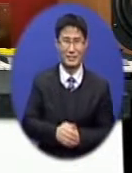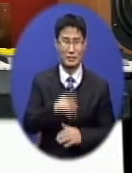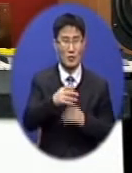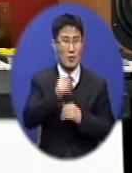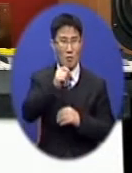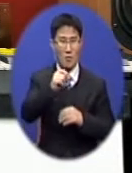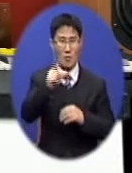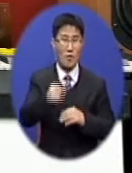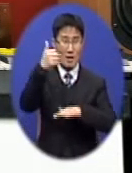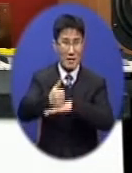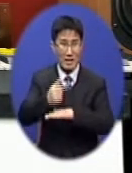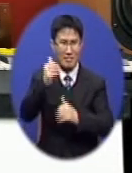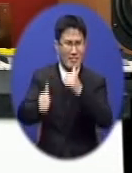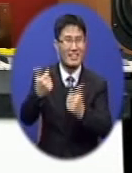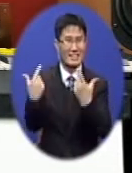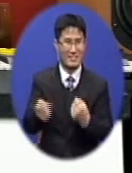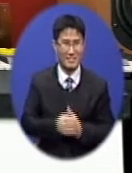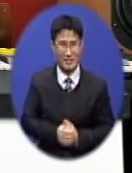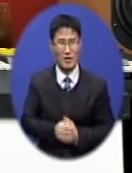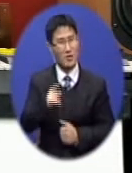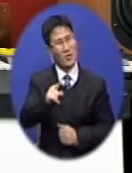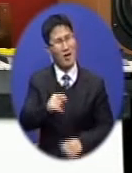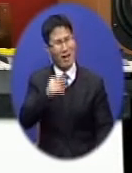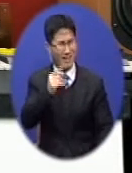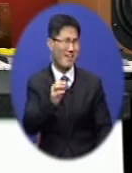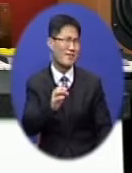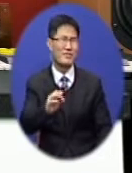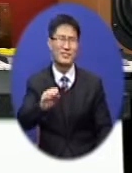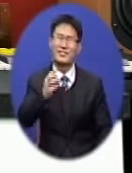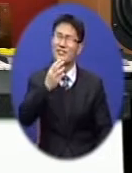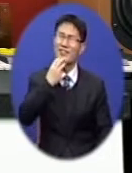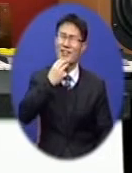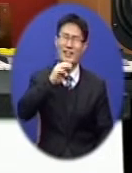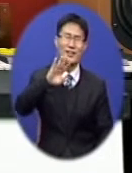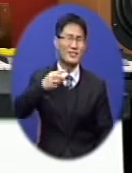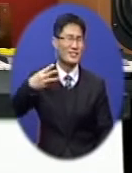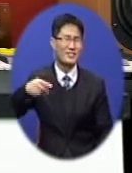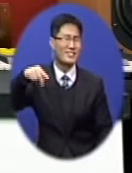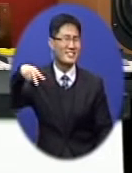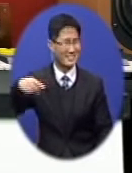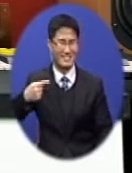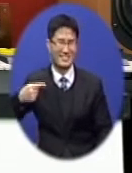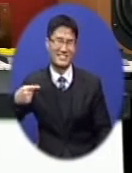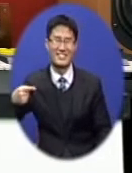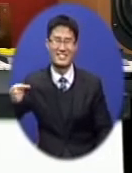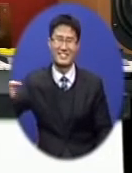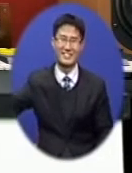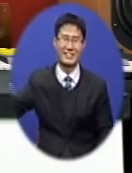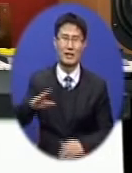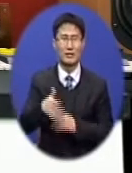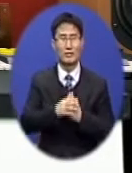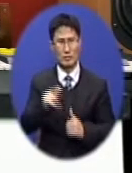결손인 줄 알겠어요. 네. 아유, 이분도 저 서울의 부르 이